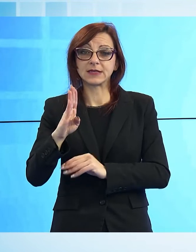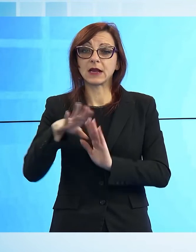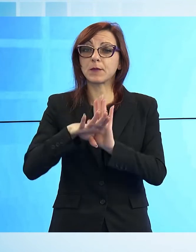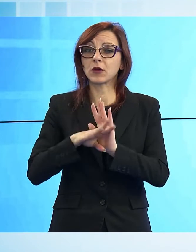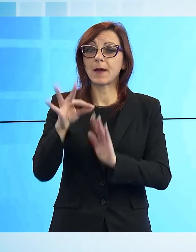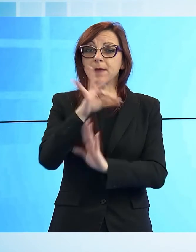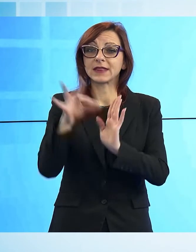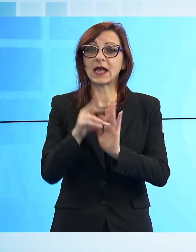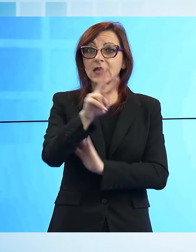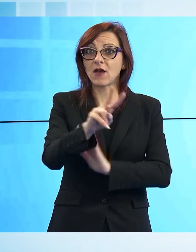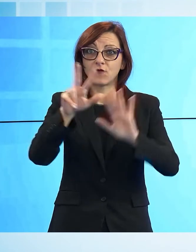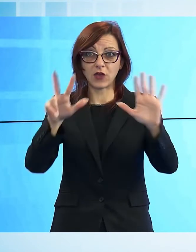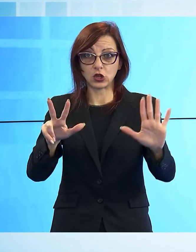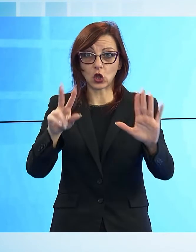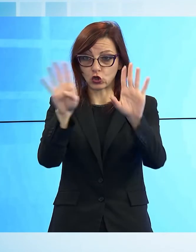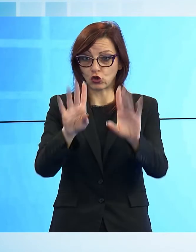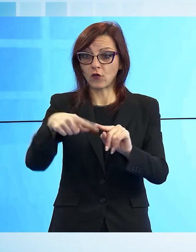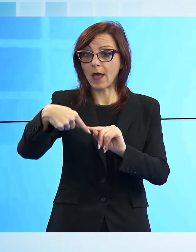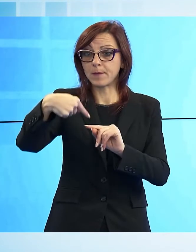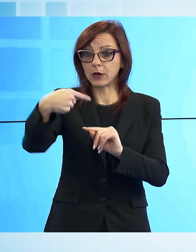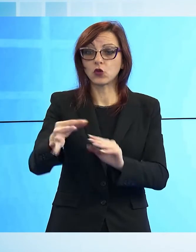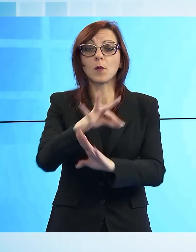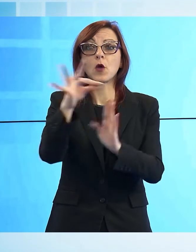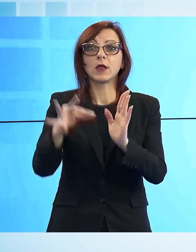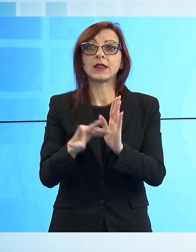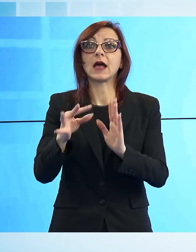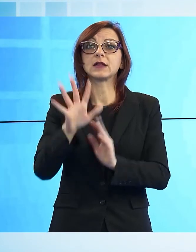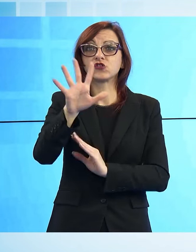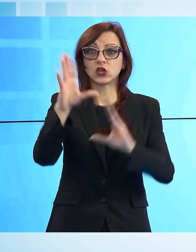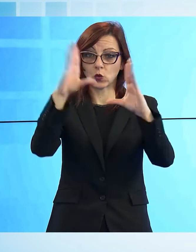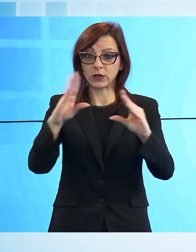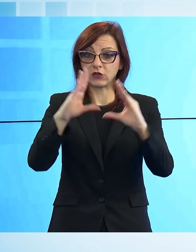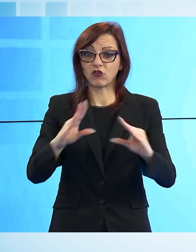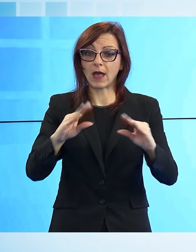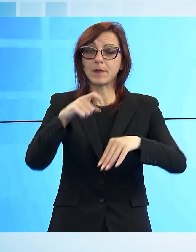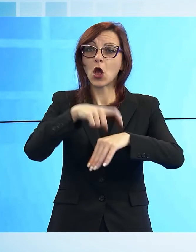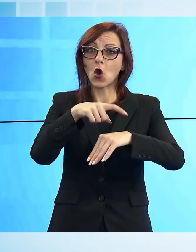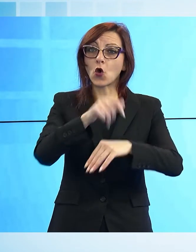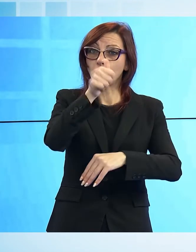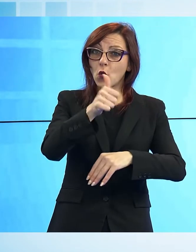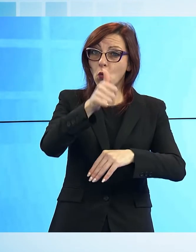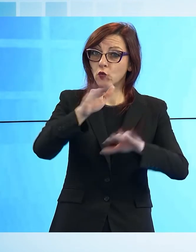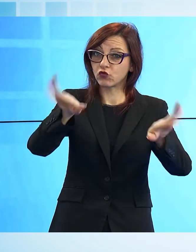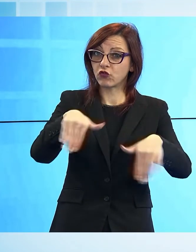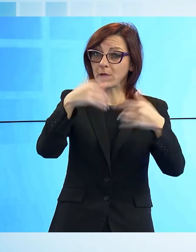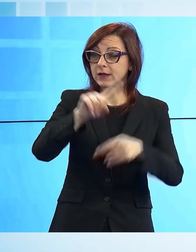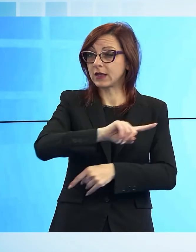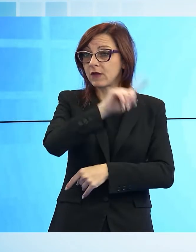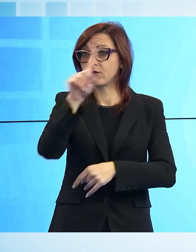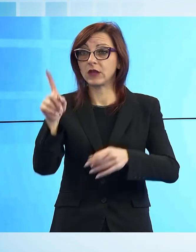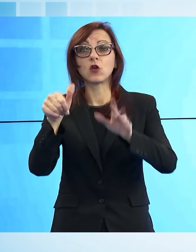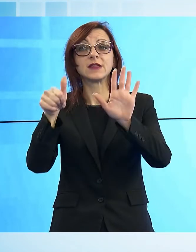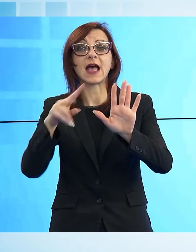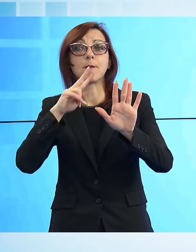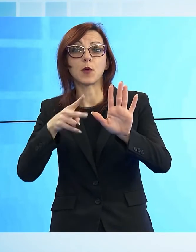quella seguente il 5 dicembre dalle ore 11 alle ore 18. Parteciperanno le